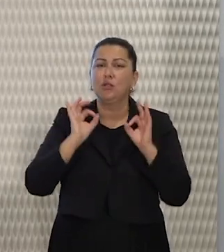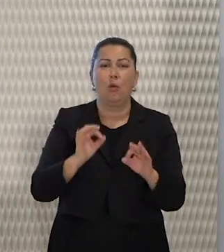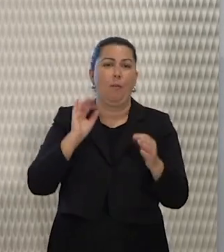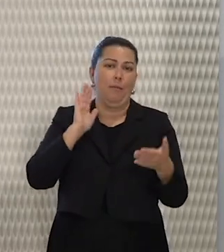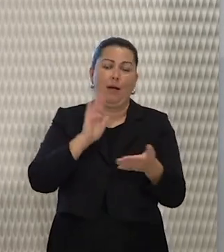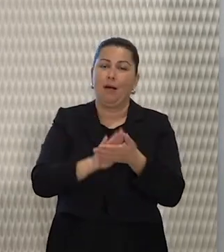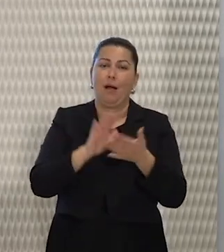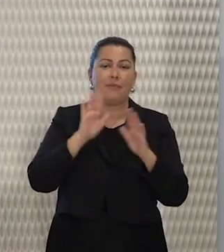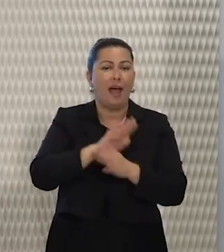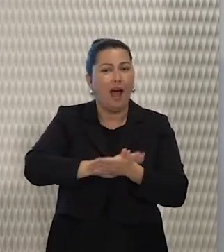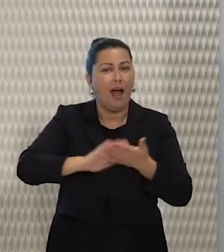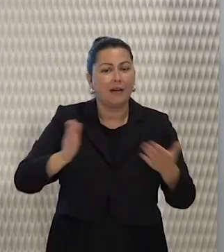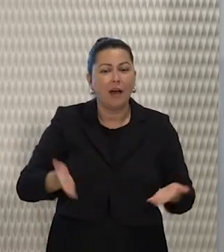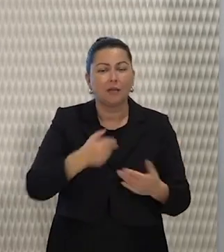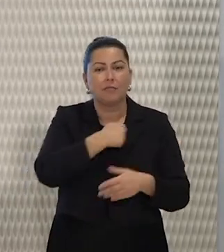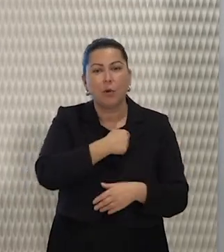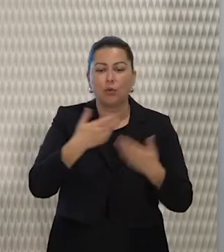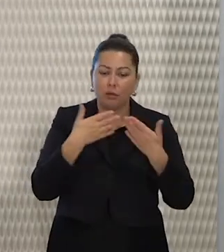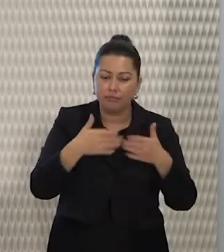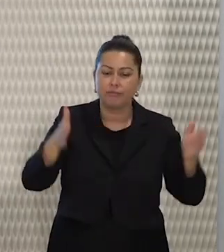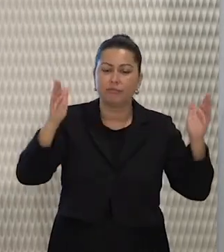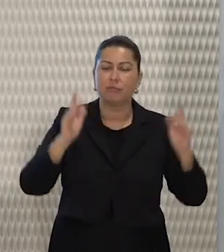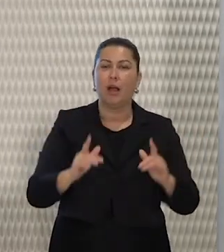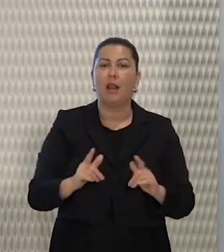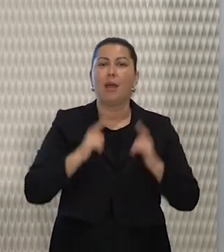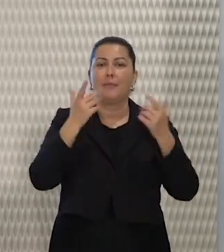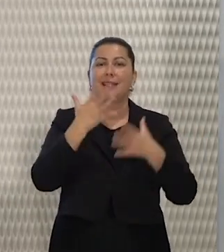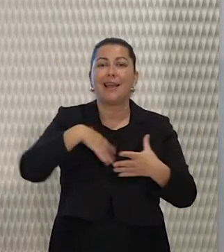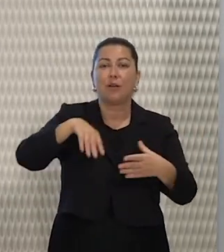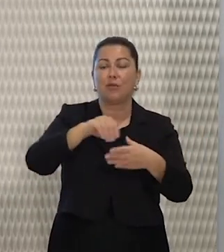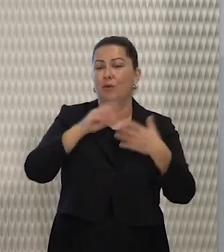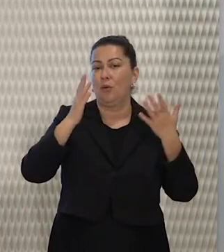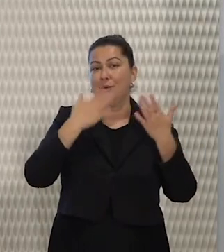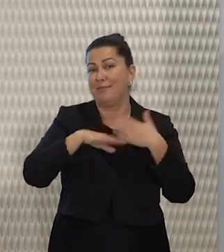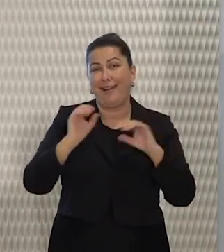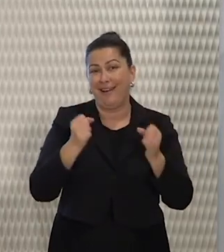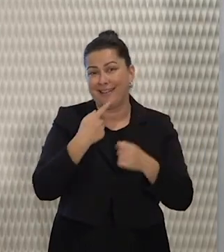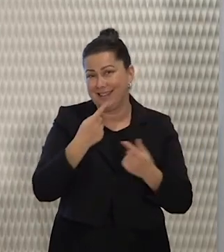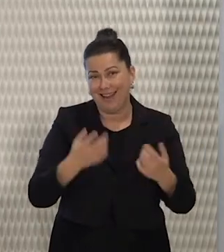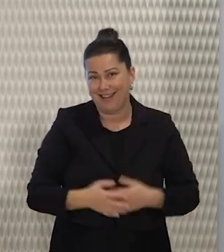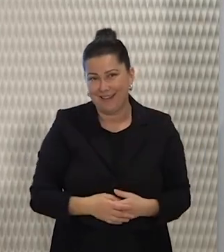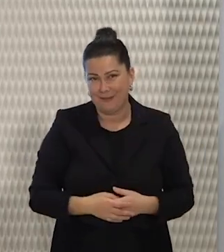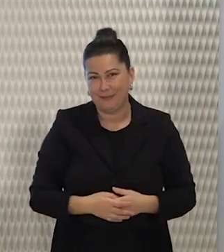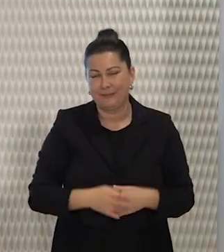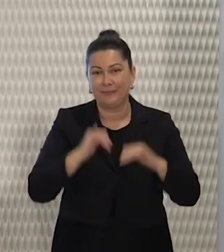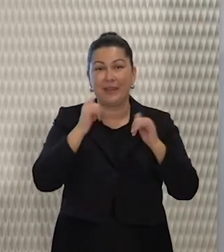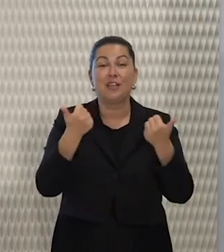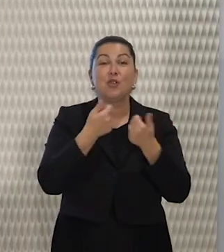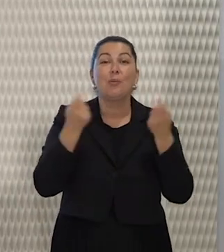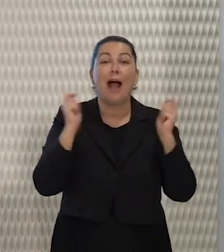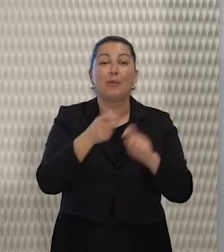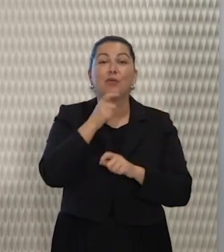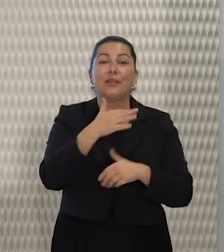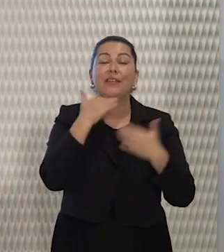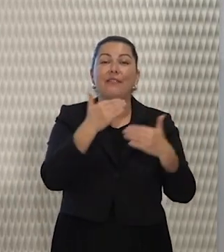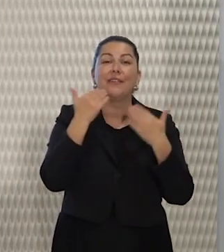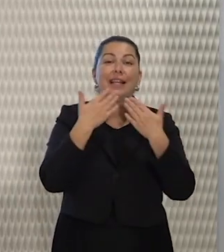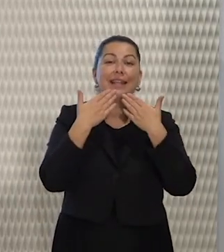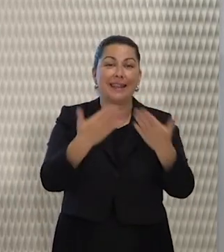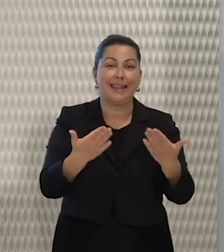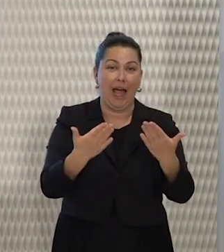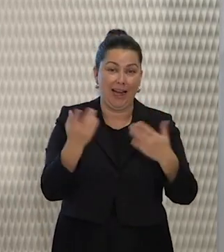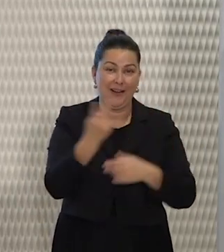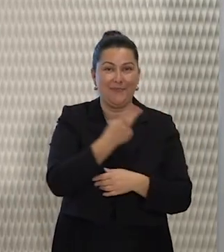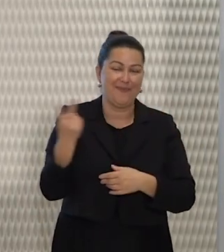Sie es einfach, seien Sie mutig, gehen Sie raus, leben Sie Inklusion. Mehr kann man gar nicht sagen dazu. Das ist ein super Abschlusswort. Vielen, vielen Dank,